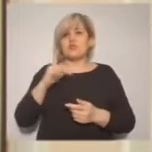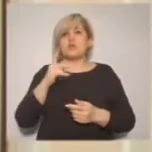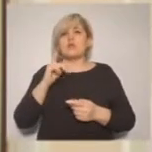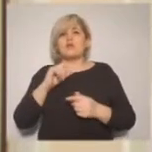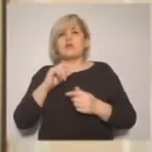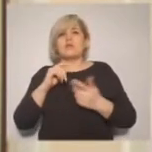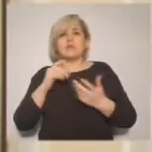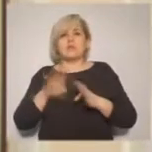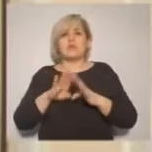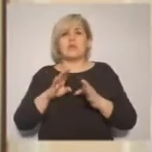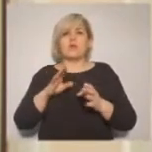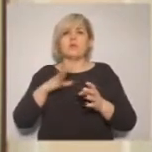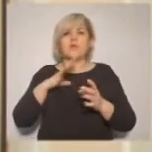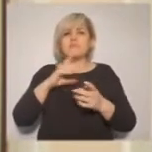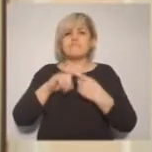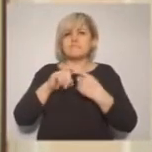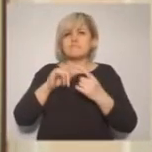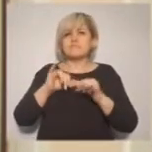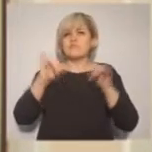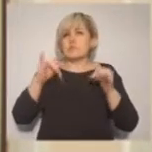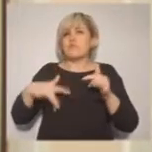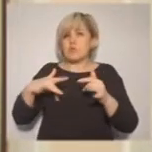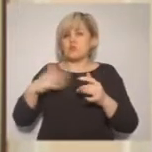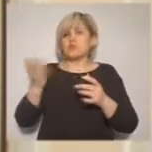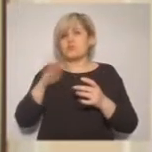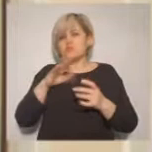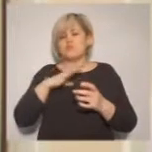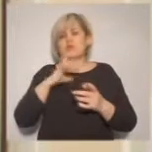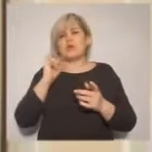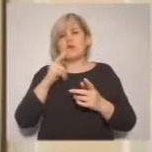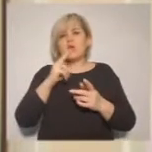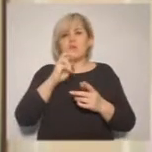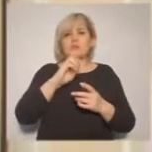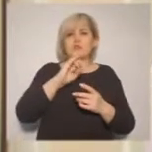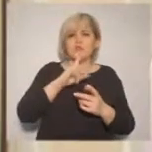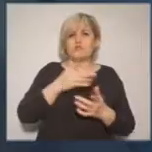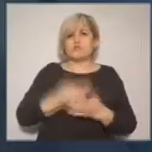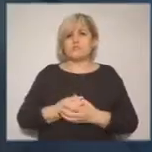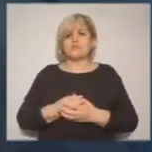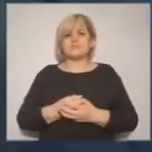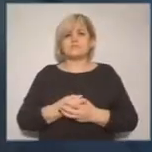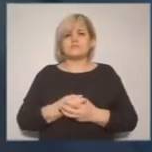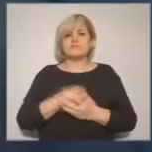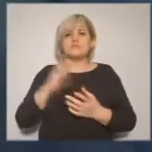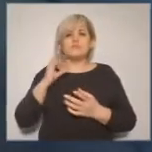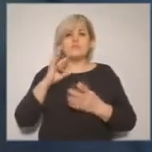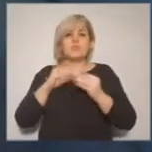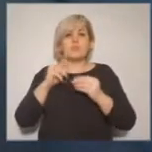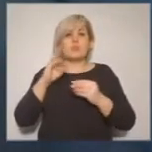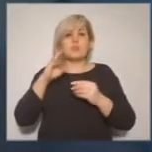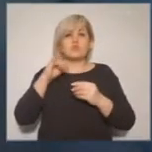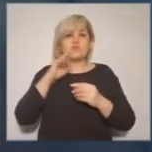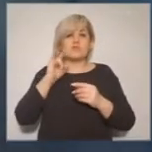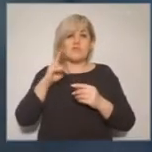уже паразитарного поражения печени и рака печени. По сути, рак и цирроз